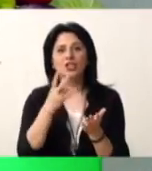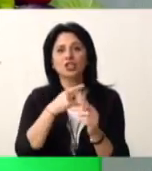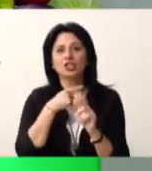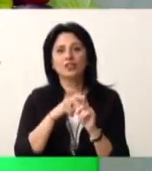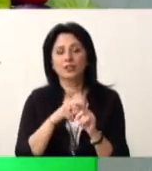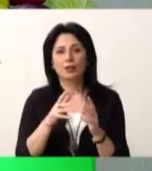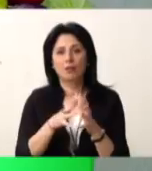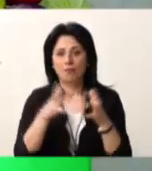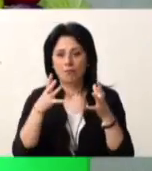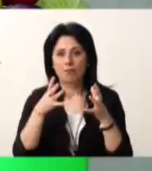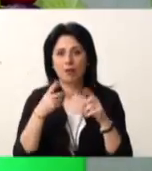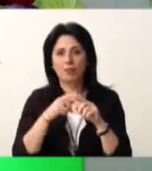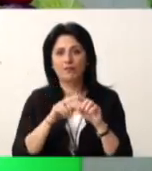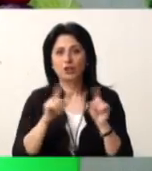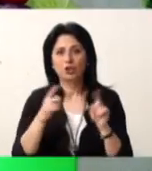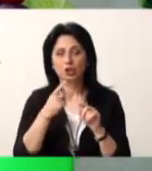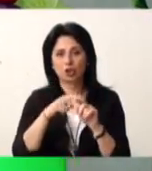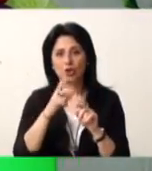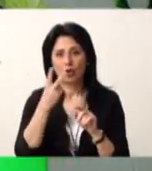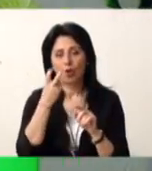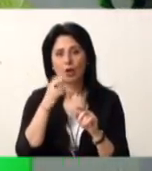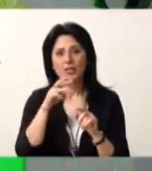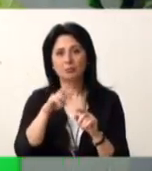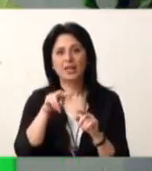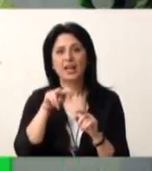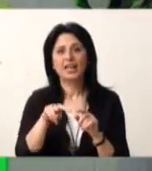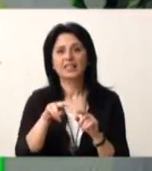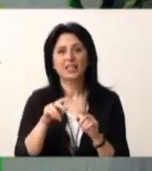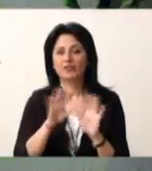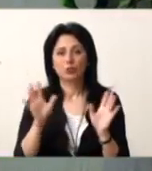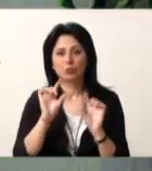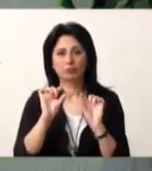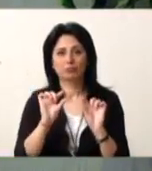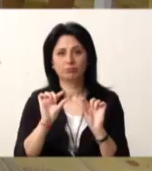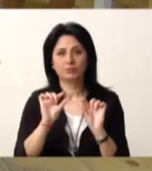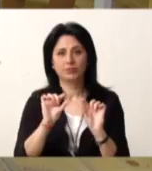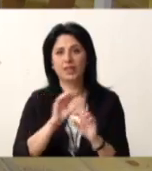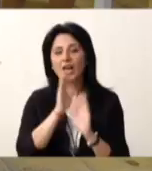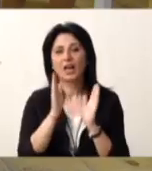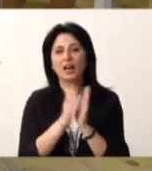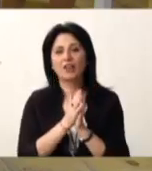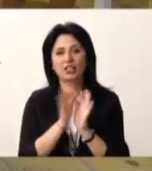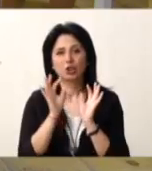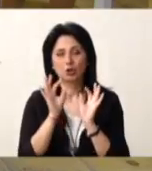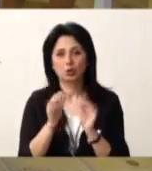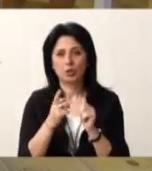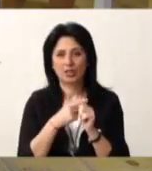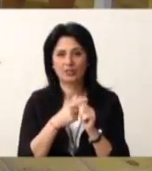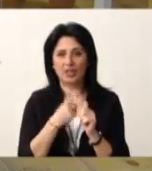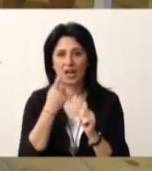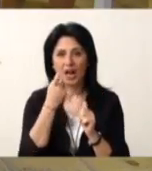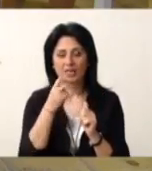იყოს მოცულობით 1 ჭიქაზე მეტი, ანუ 200 მილილიტრზე მეტი არ უნდა იყოს თუნდაც ის ფაფა. ყველაზე ოპტიმალურად მაინც ითვლება